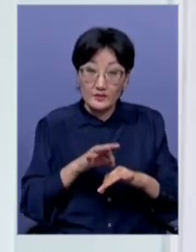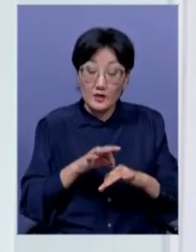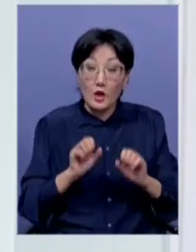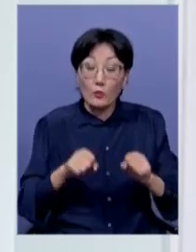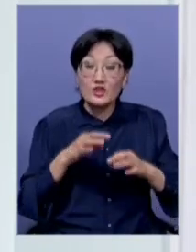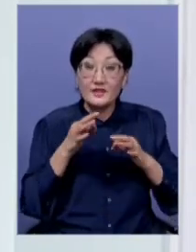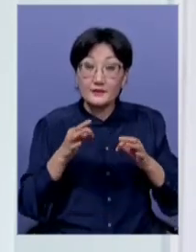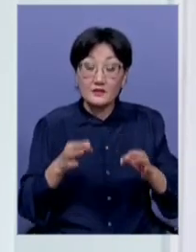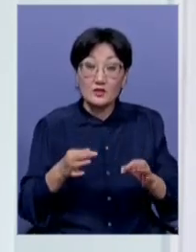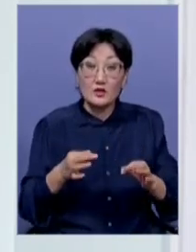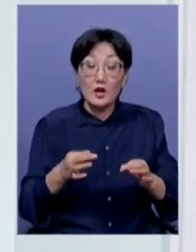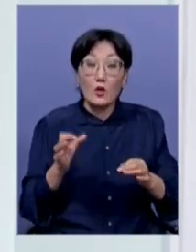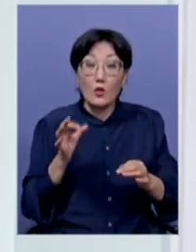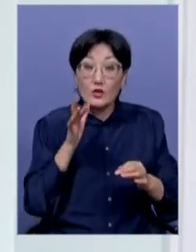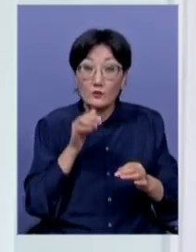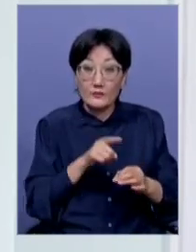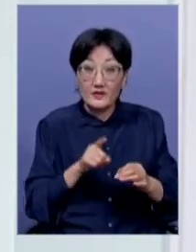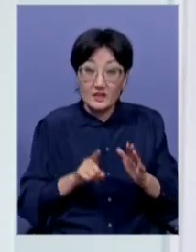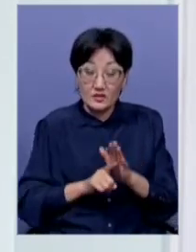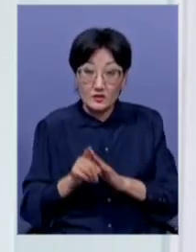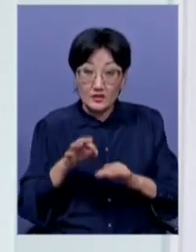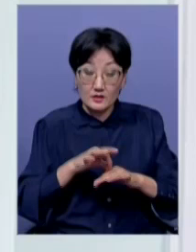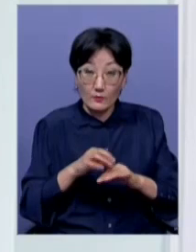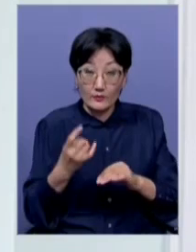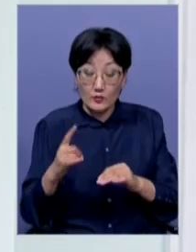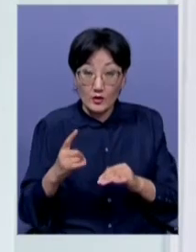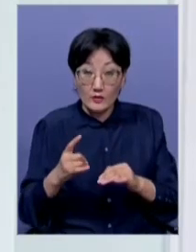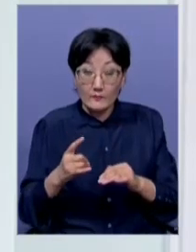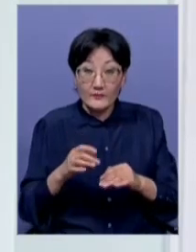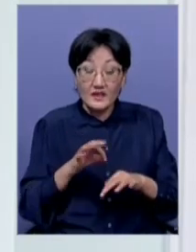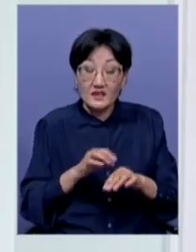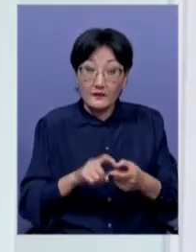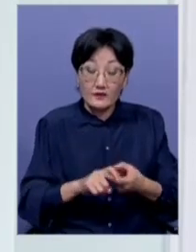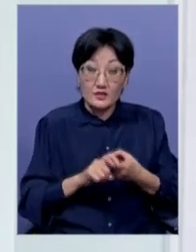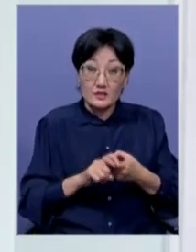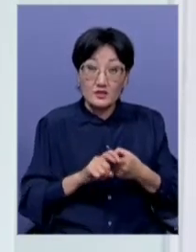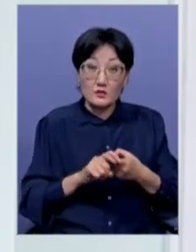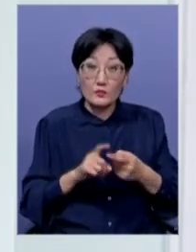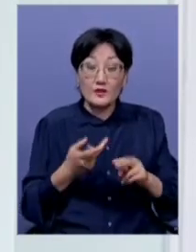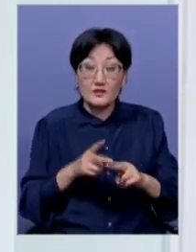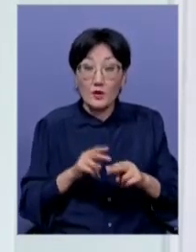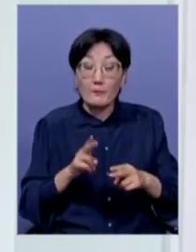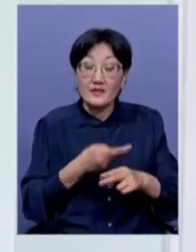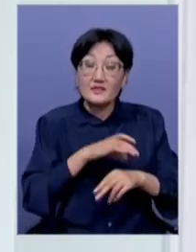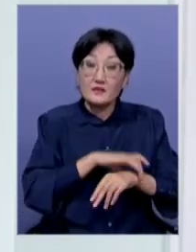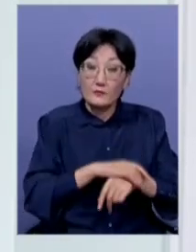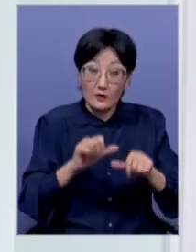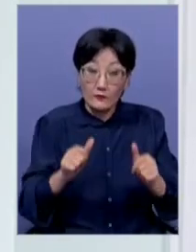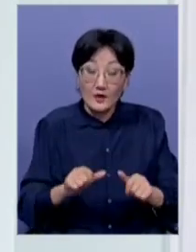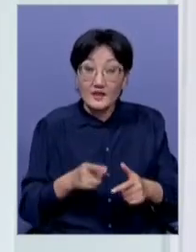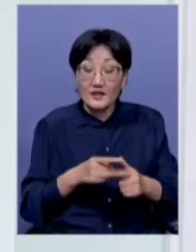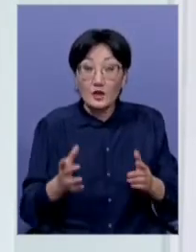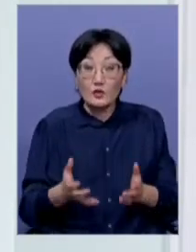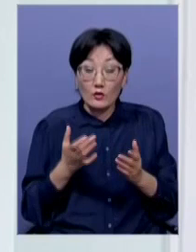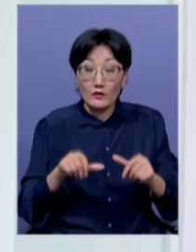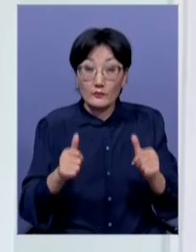можно сказать, что от момента заболевания этого ребенка коронавирусной инфекцией, хоть это будет бессимптомная форма, хоть легкая форма,